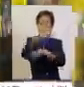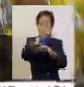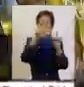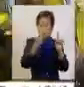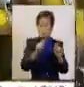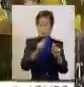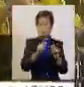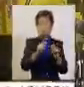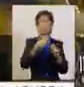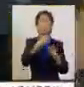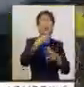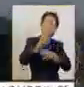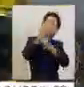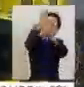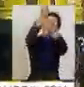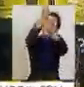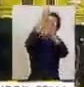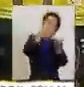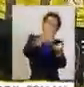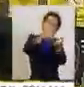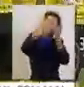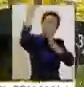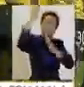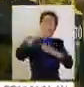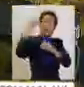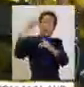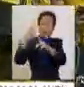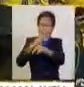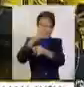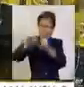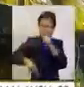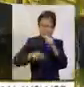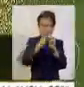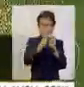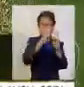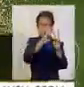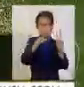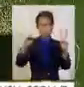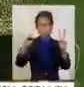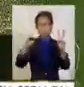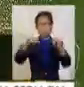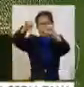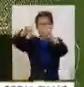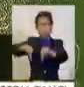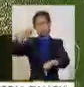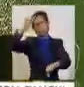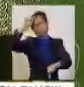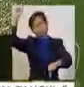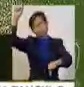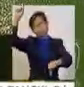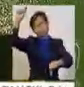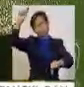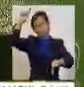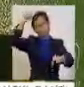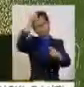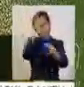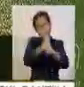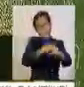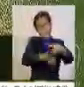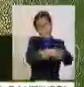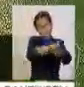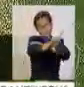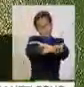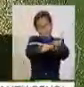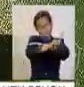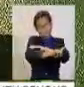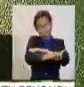berjaya menjulang Piala Malaysia selepas kali terakhir menjulangnya pada tahun 2000 dengan menewaskan Terengganu menerusi penentuan sepakan